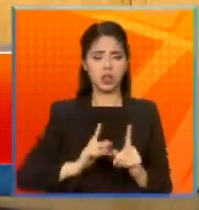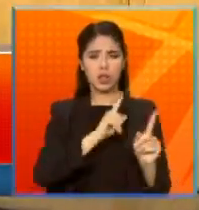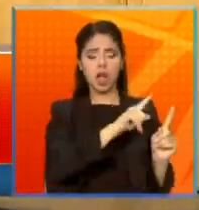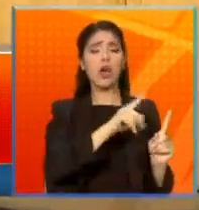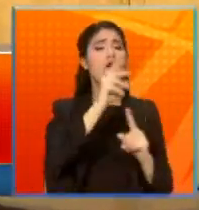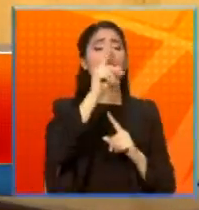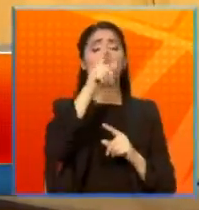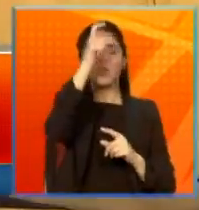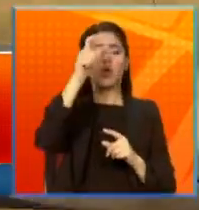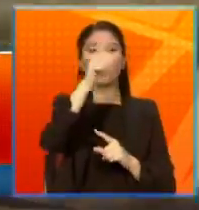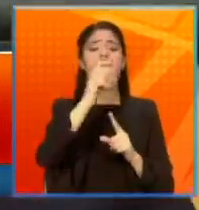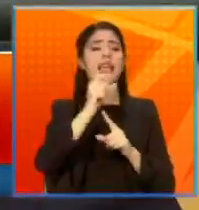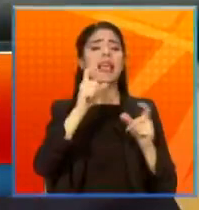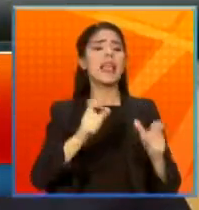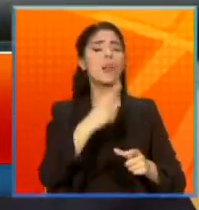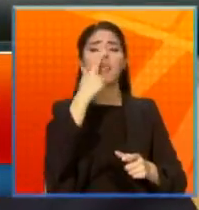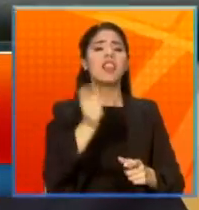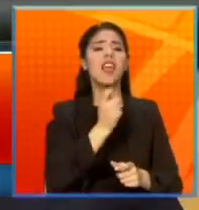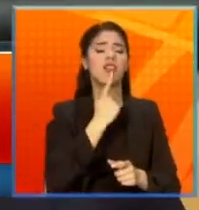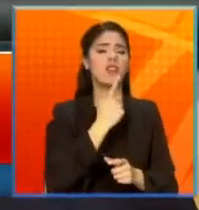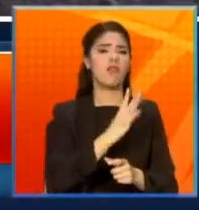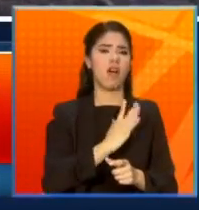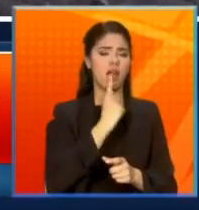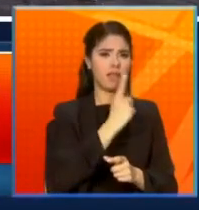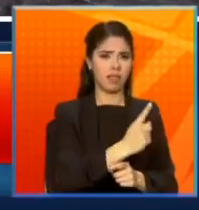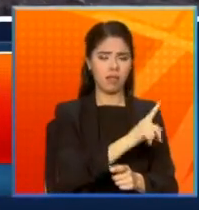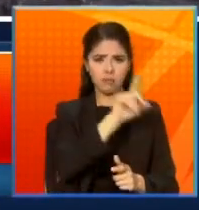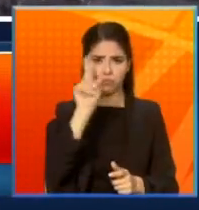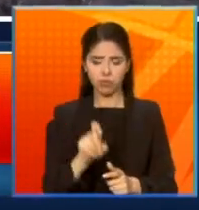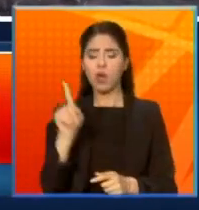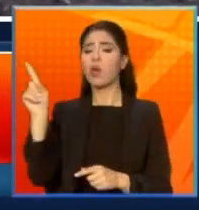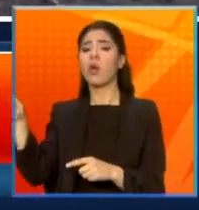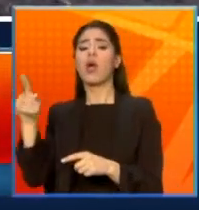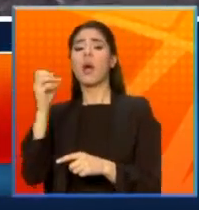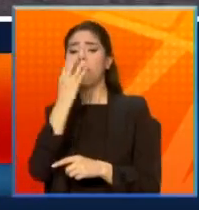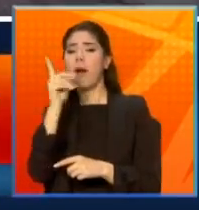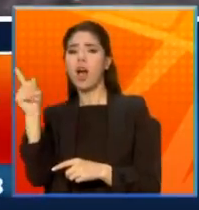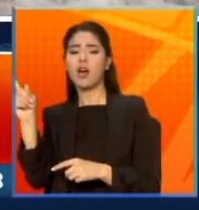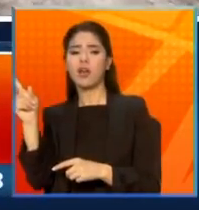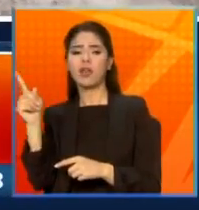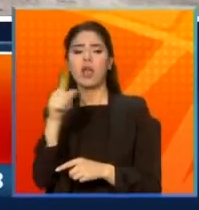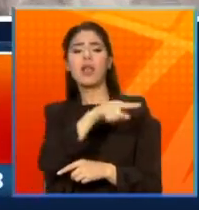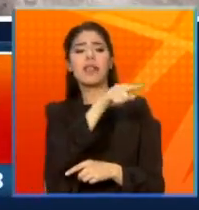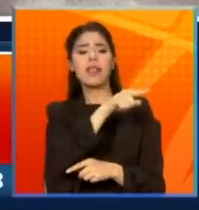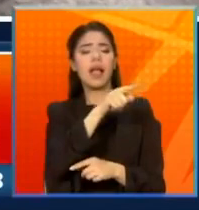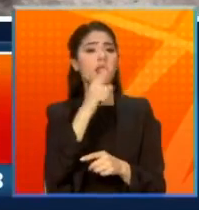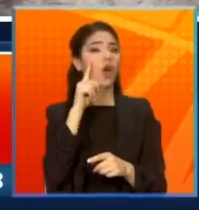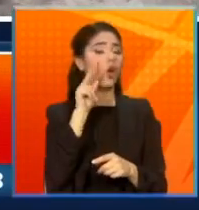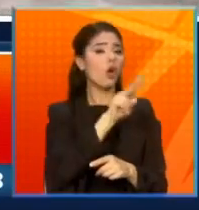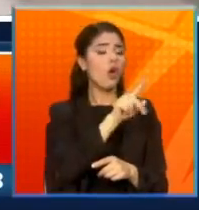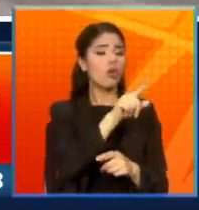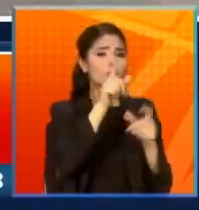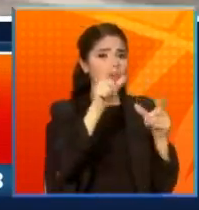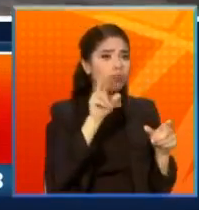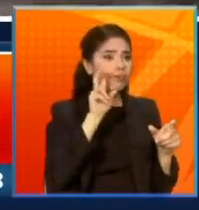ne işi var diye sordu. Yanıt bu kez Devlet Bahçeli'den geldi. Senin gözün Suriye toprağında var mı yok mu? Bunu çık milletin